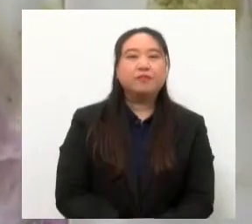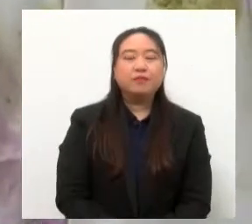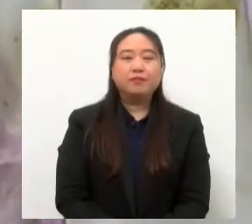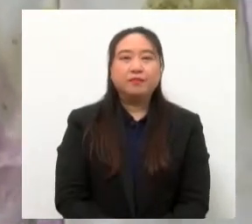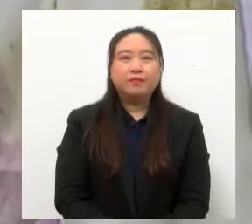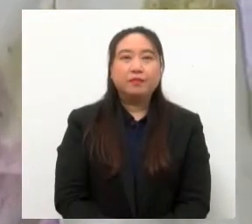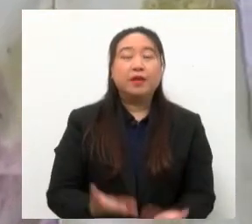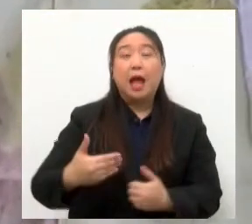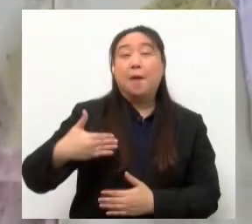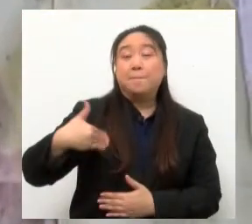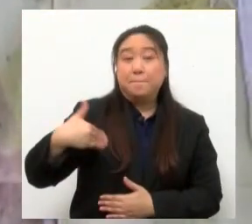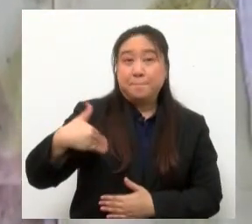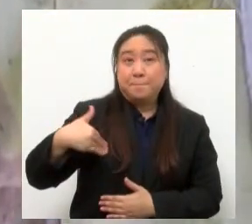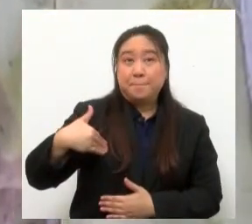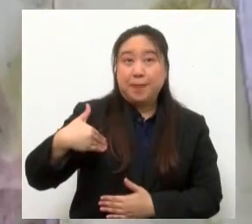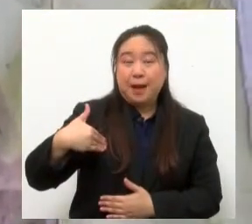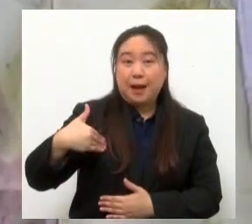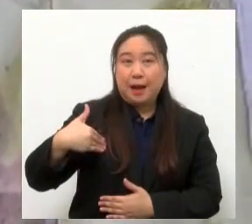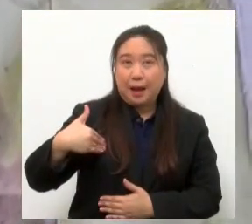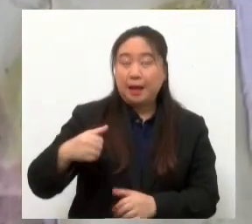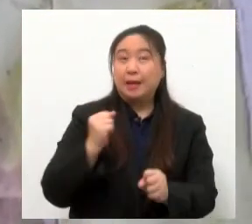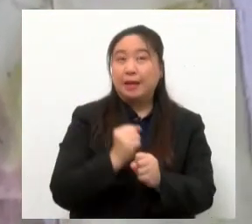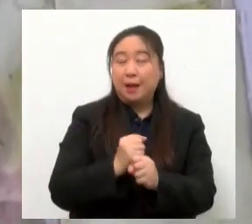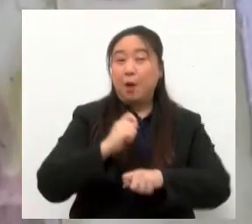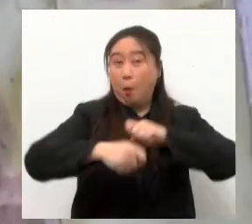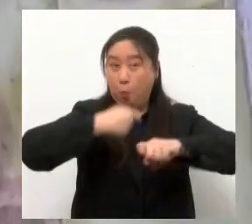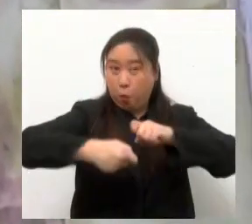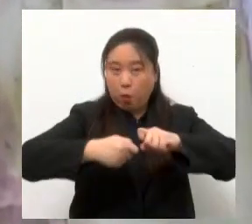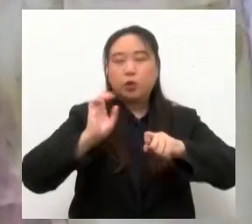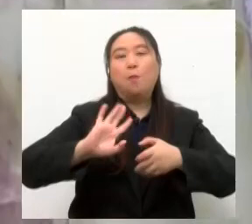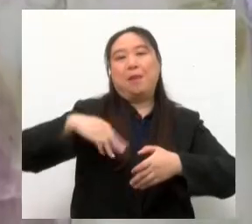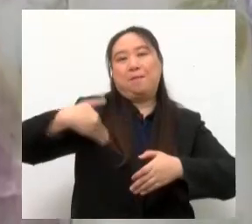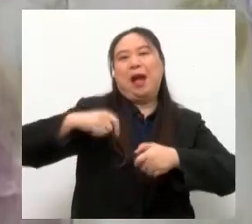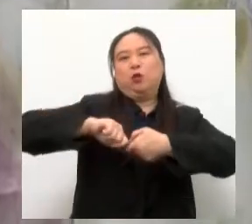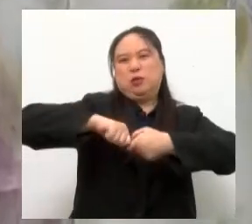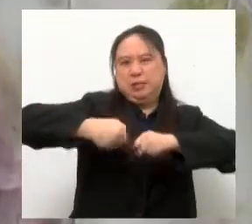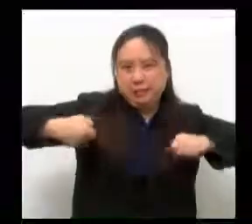ส่วนผ้าที่ใช้ผงจะเป็นผ้ายืดที่สามารถดูดซับน้ำสีได้ดีค่ะ